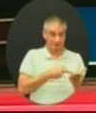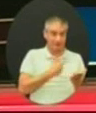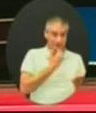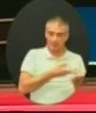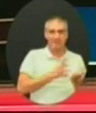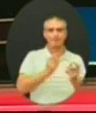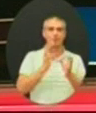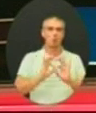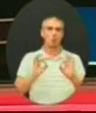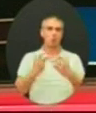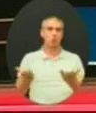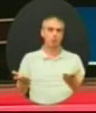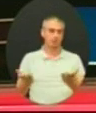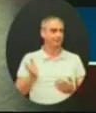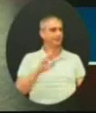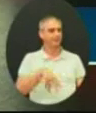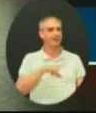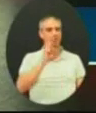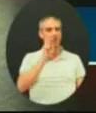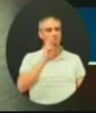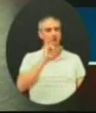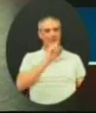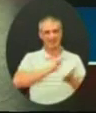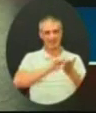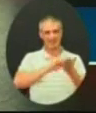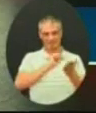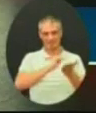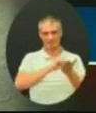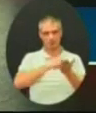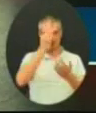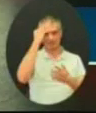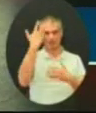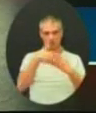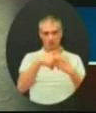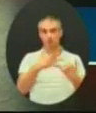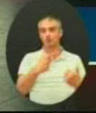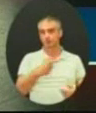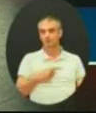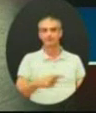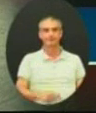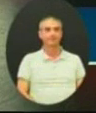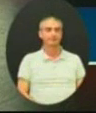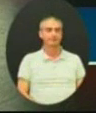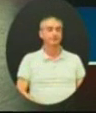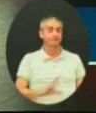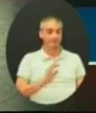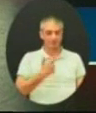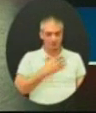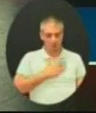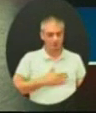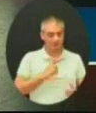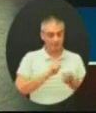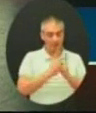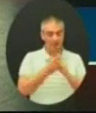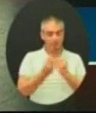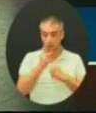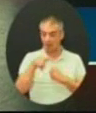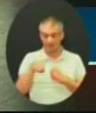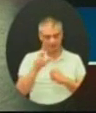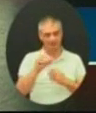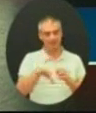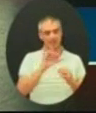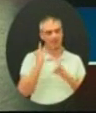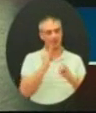הסכם כן, בכלל. כן, נדמה שגם עמוס ידלין כתב על כך בידיעות אחרונות השבוע. בשכל ש כשרוצים להחליף משהו, לבטל משהו, צריך